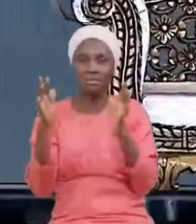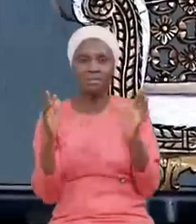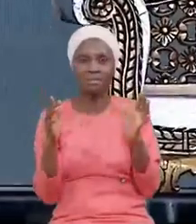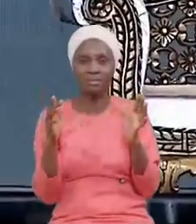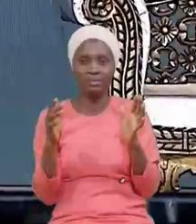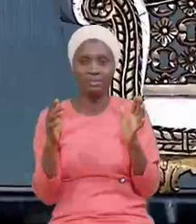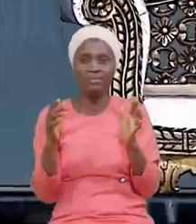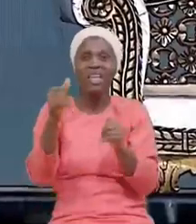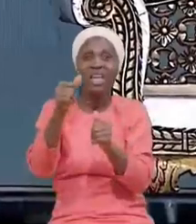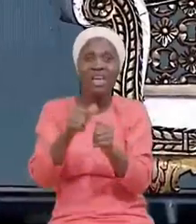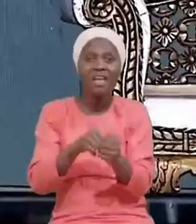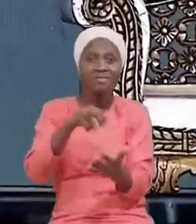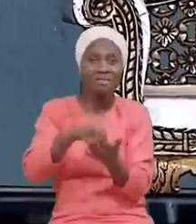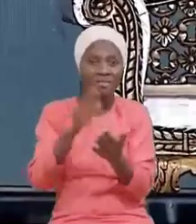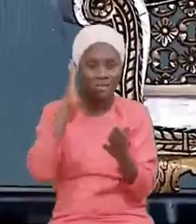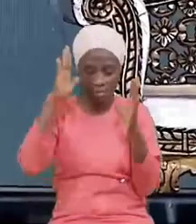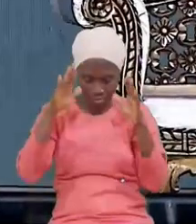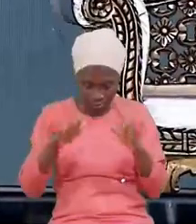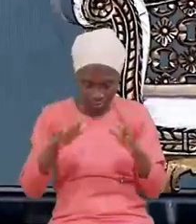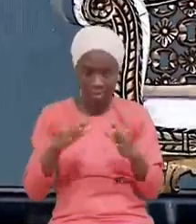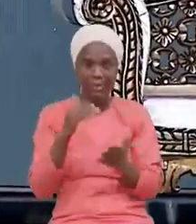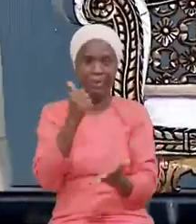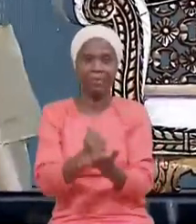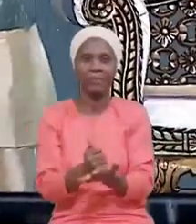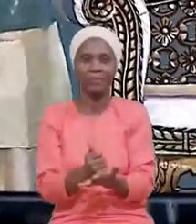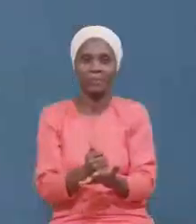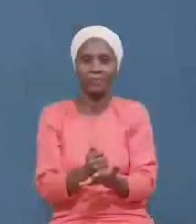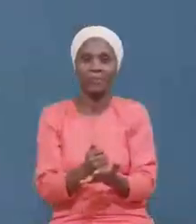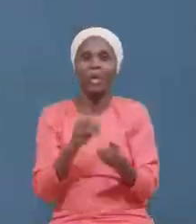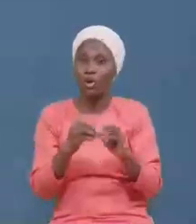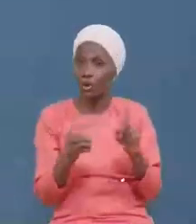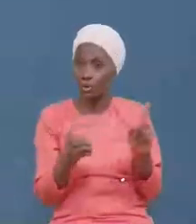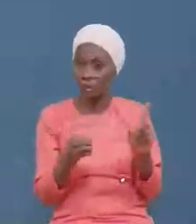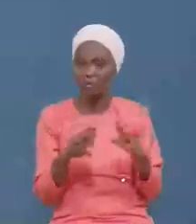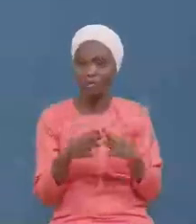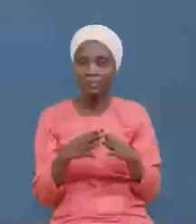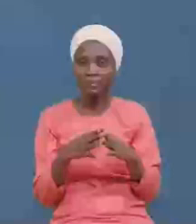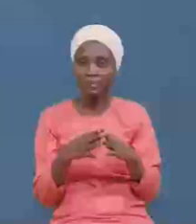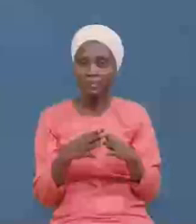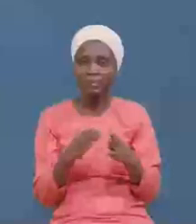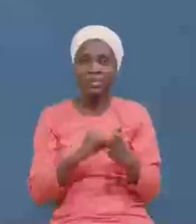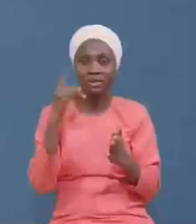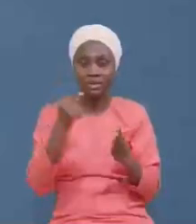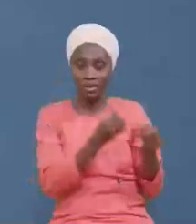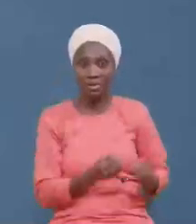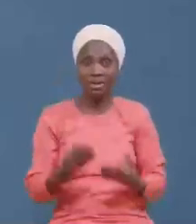tout genou fléchira. Numéro 1, il est l'agneau